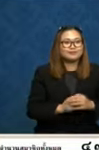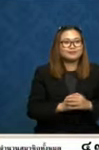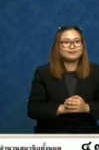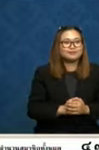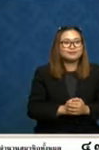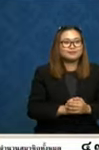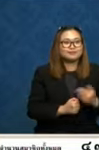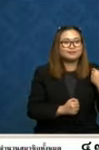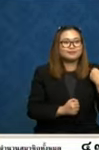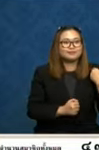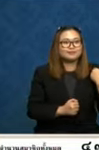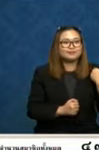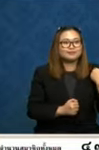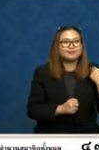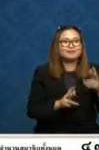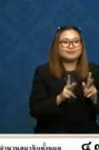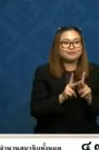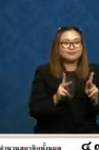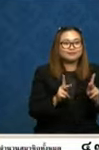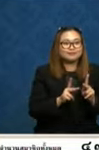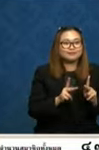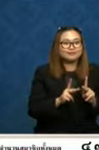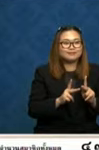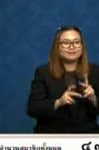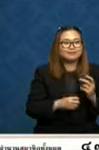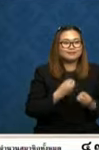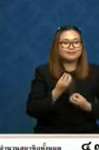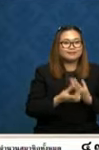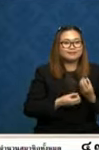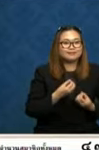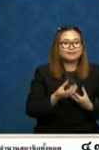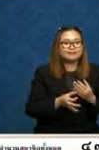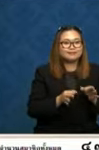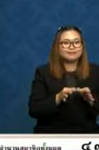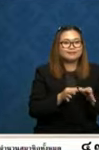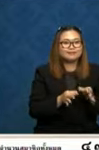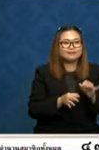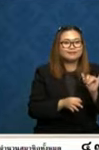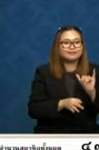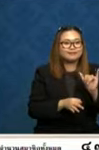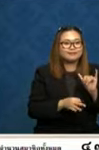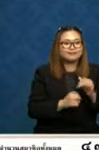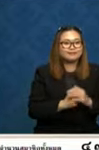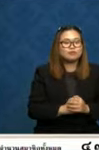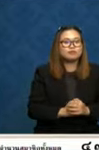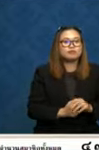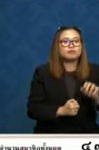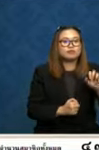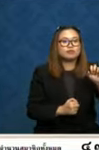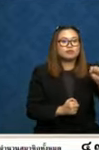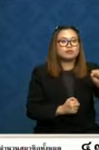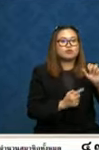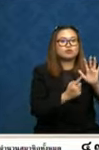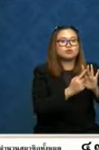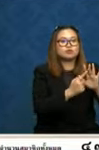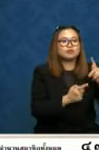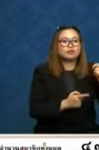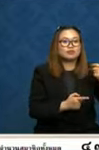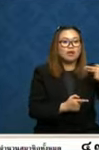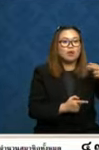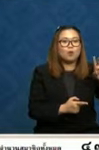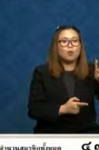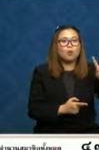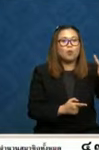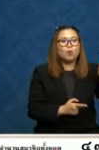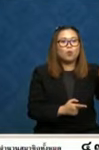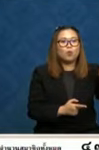เดี๋ยวยังมีกรรมธิการอีกท่านนึงนะครับท่านสุทธวรรณสุบรรณณอยุธยาเชิญครับ